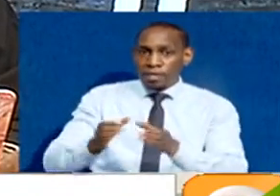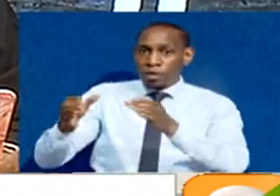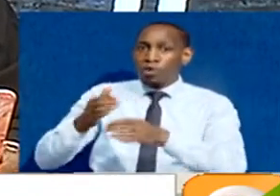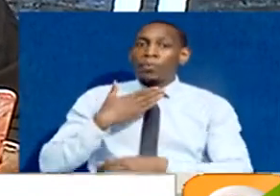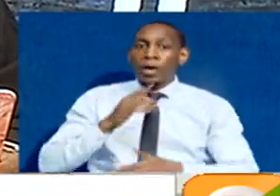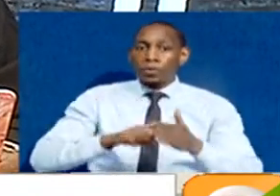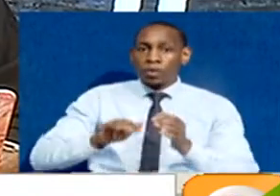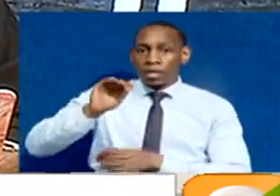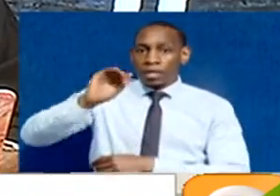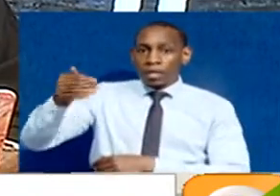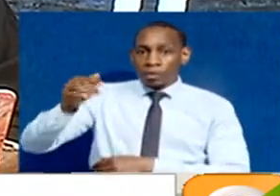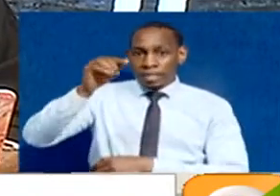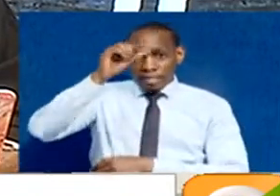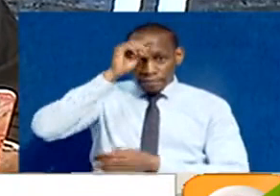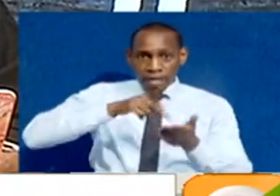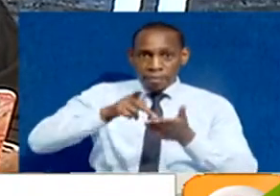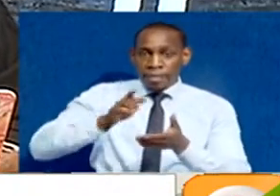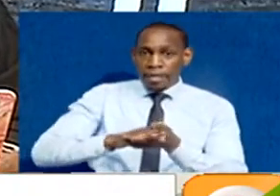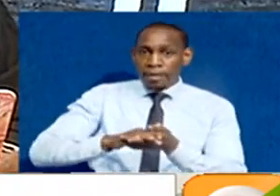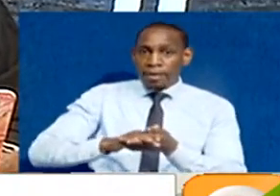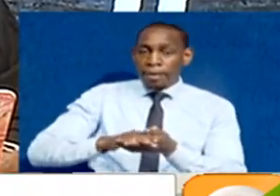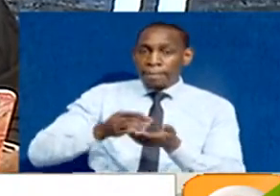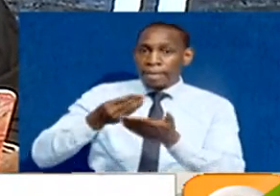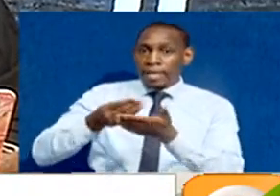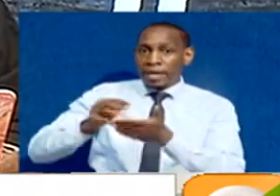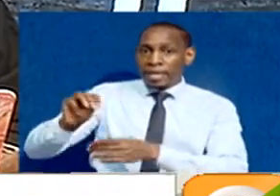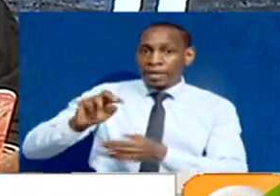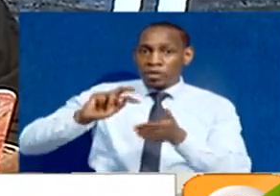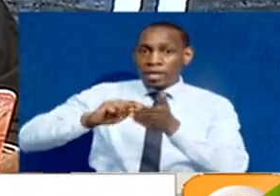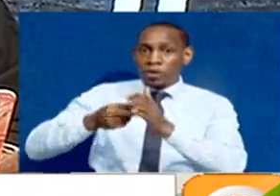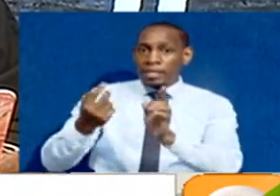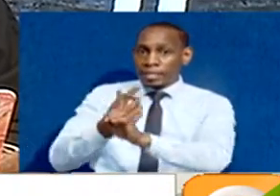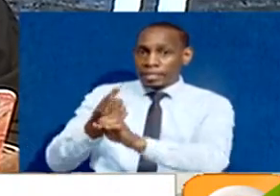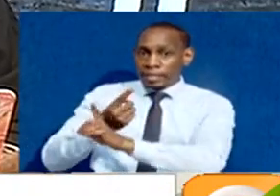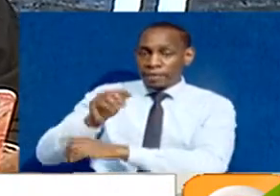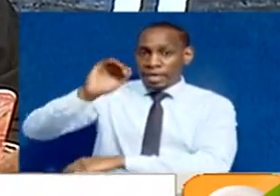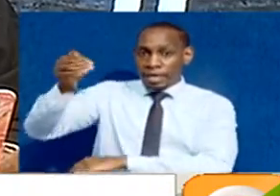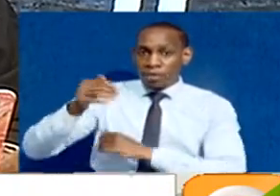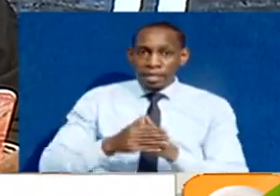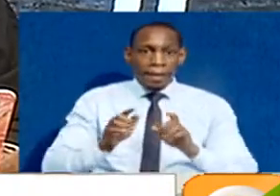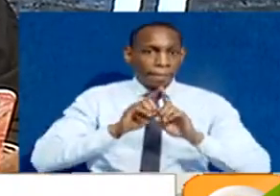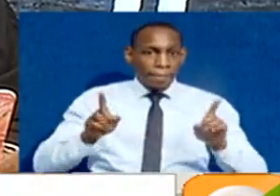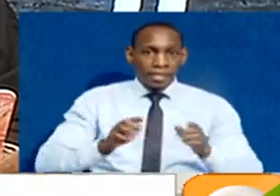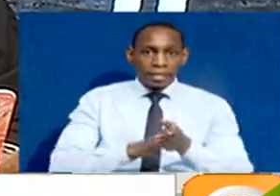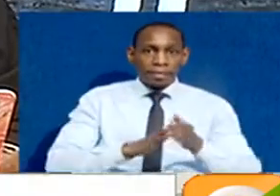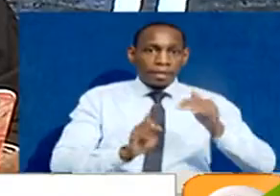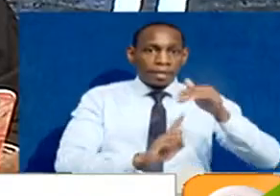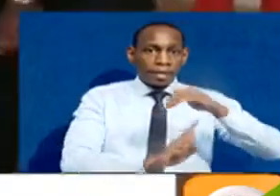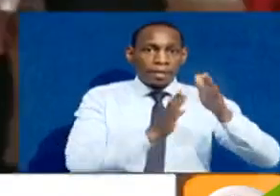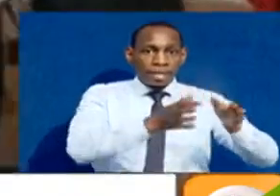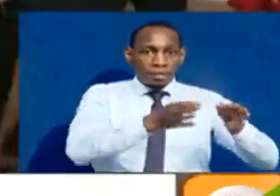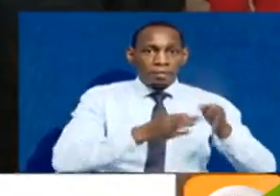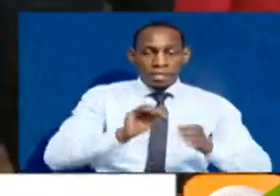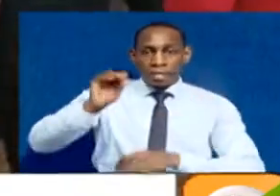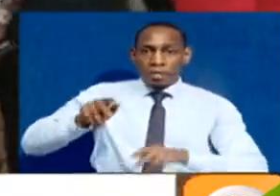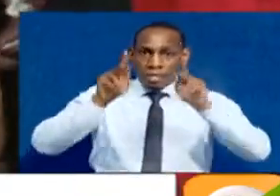hilo lilitaka serikali ya kaunti kulipa madeni ya mabilioni ya pesa ya kandarasi mbalimbali za kaunti hiyo. Hata hivyo, waziri wa fedha katika kaunti ya